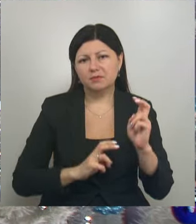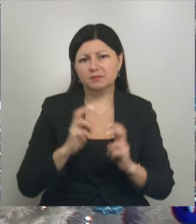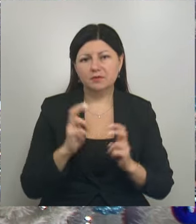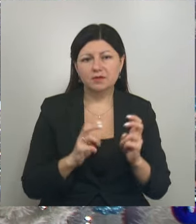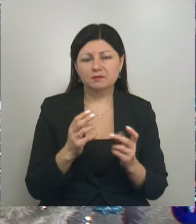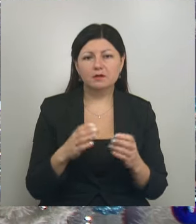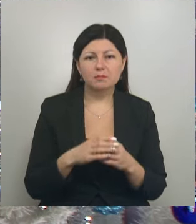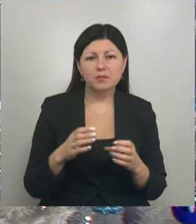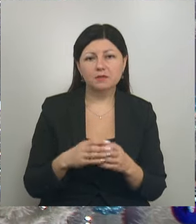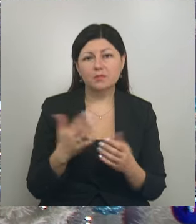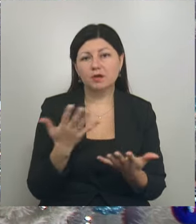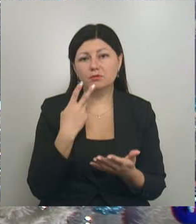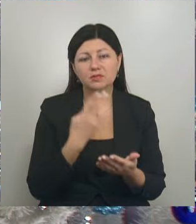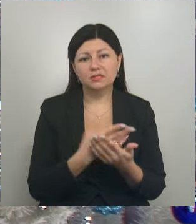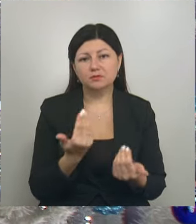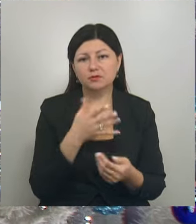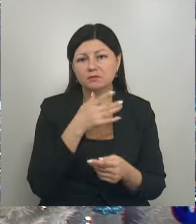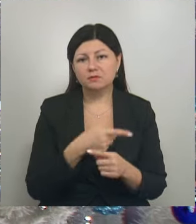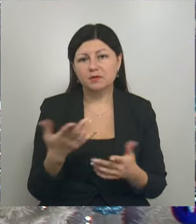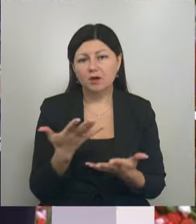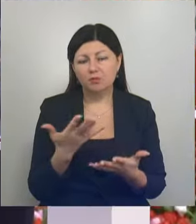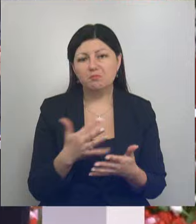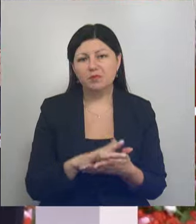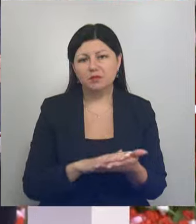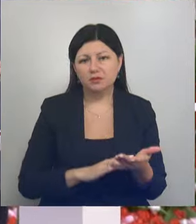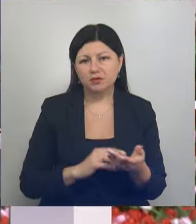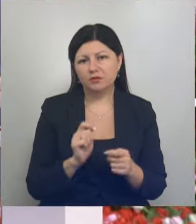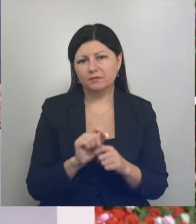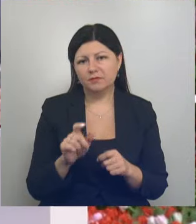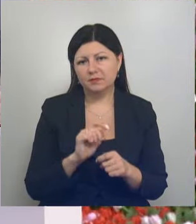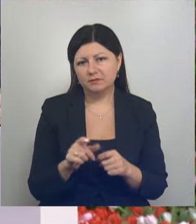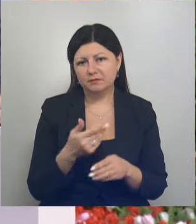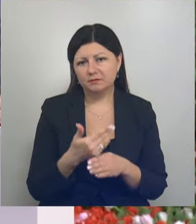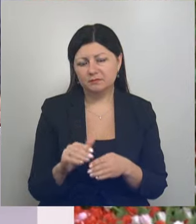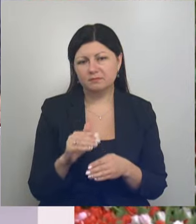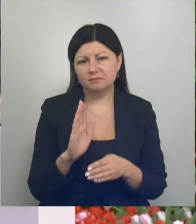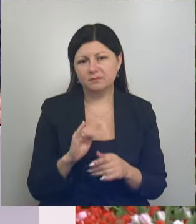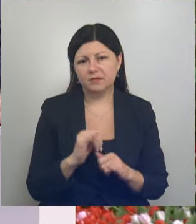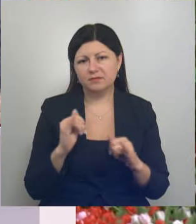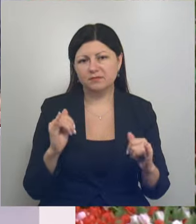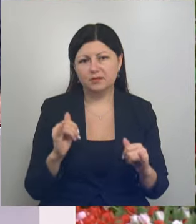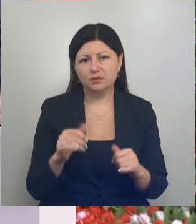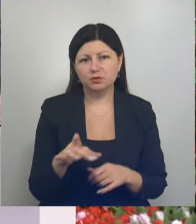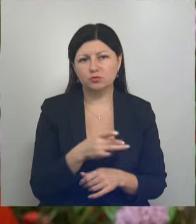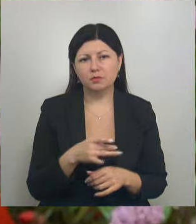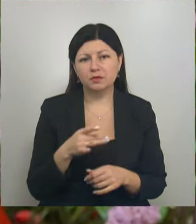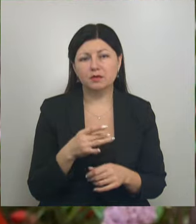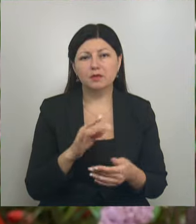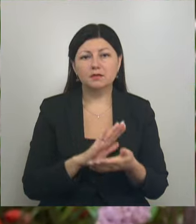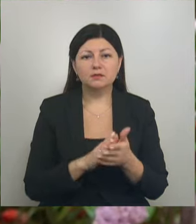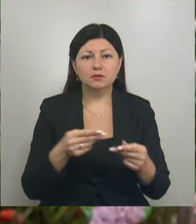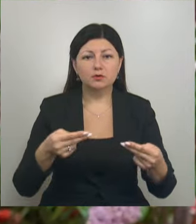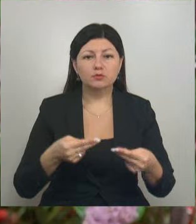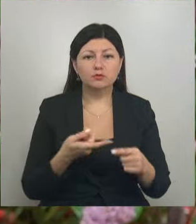все вызовы времени, продолжают инвестировать в развитие субъекта. Одно из соглашений, которое заключили сегодня на полях